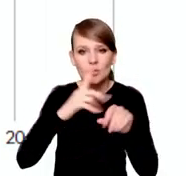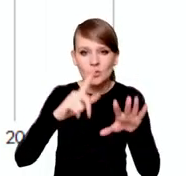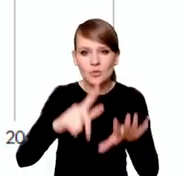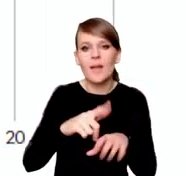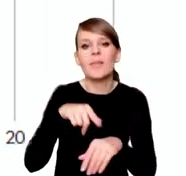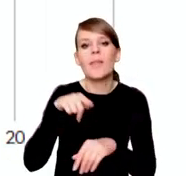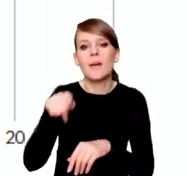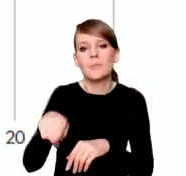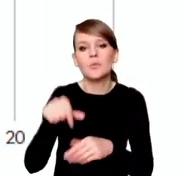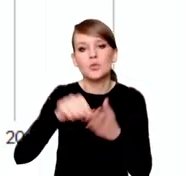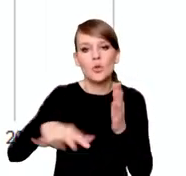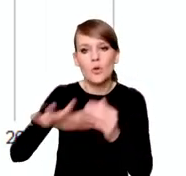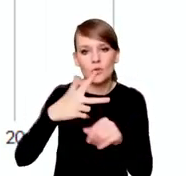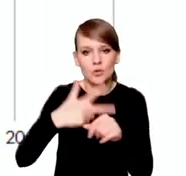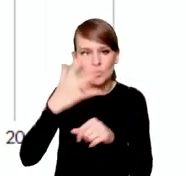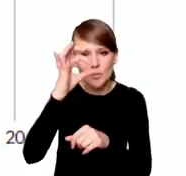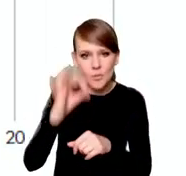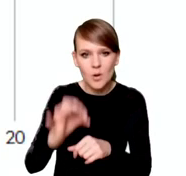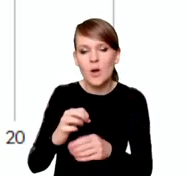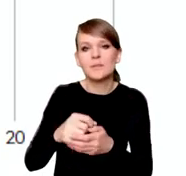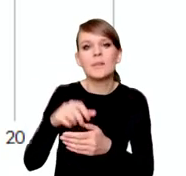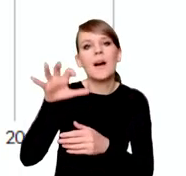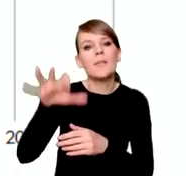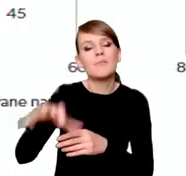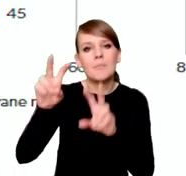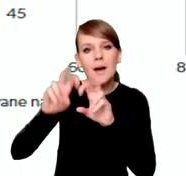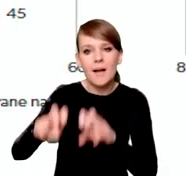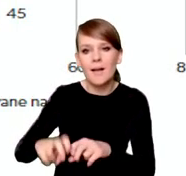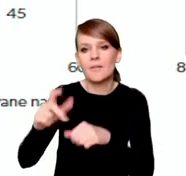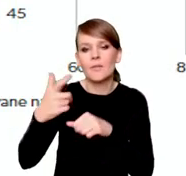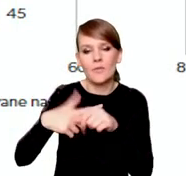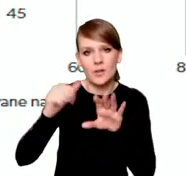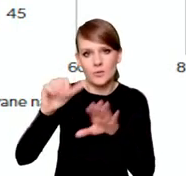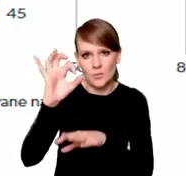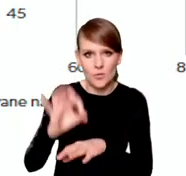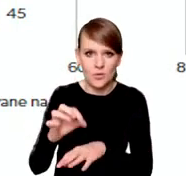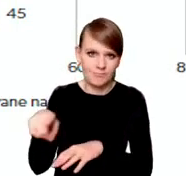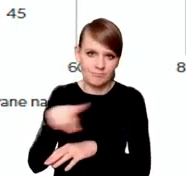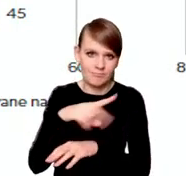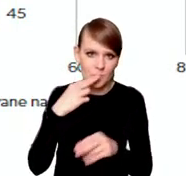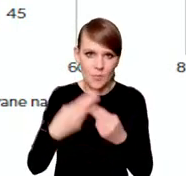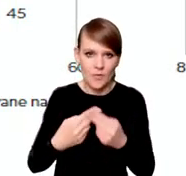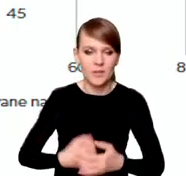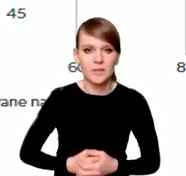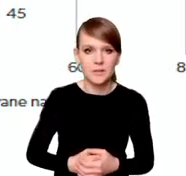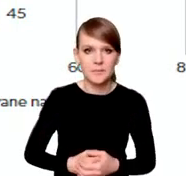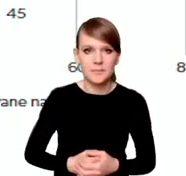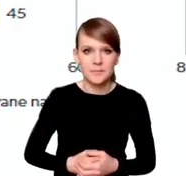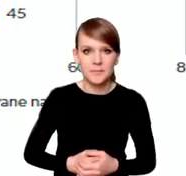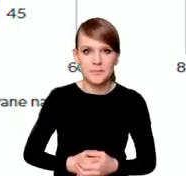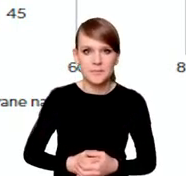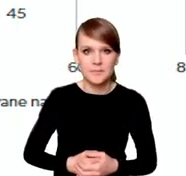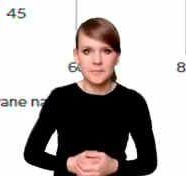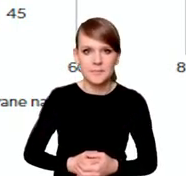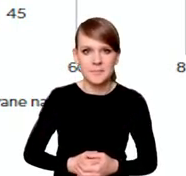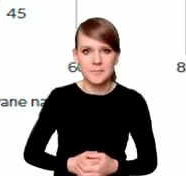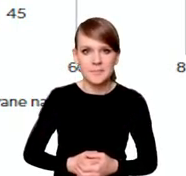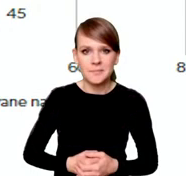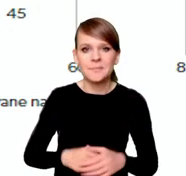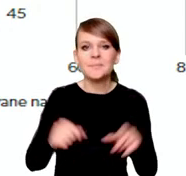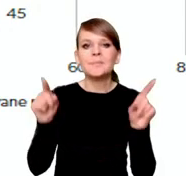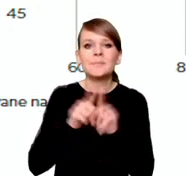33%, badawczy 26% próby tak odpowiedziało. Proszę Państwa, pytaliśmy